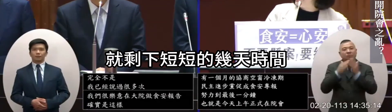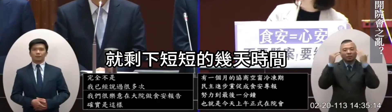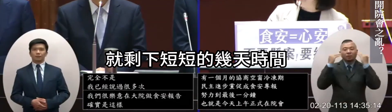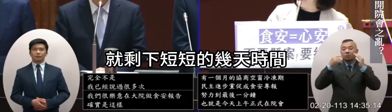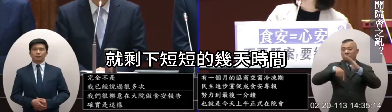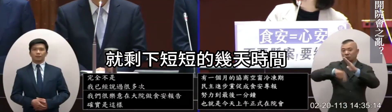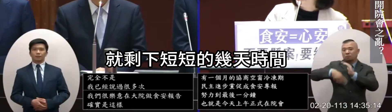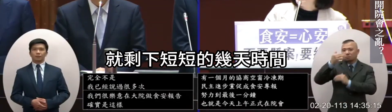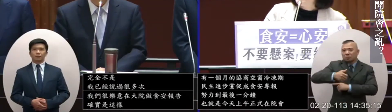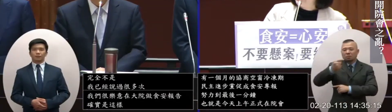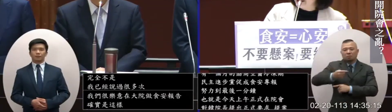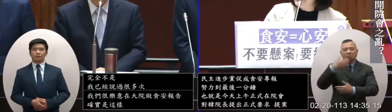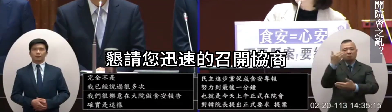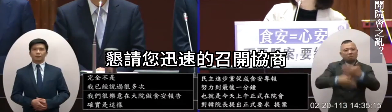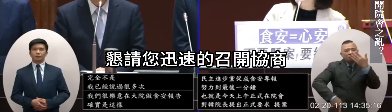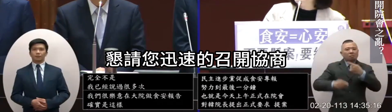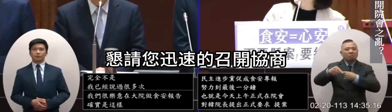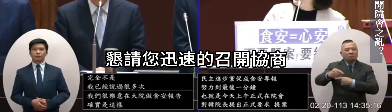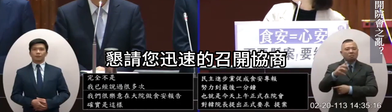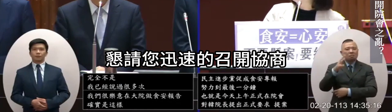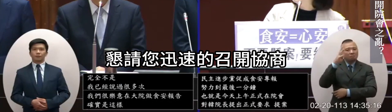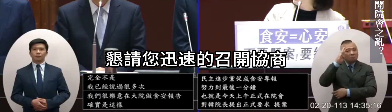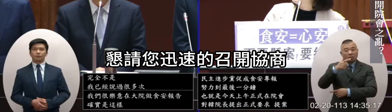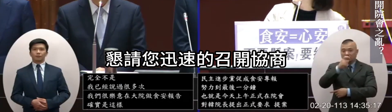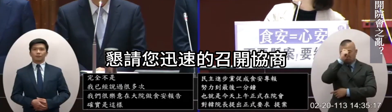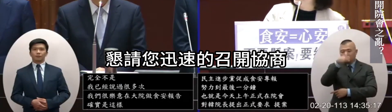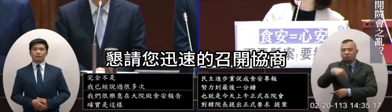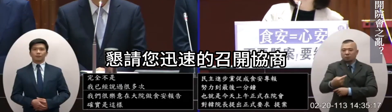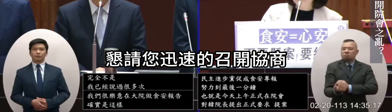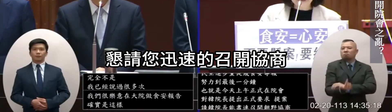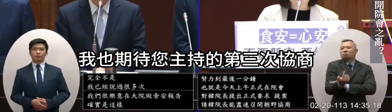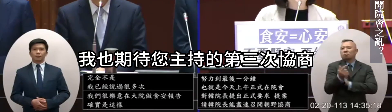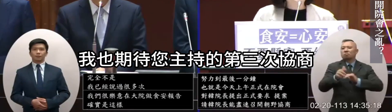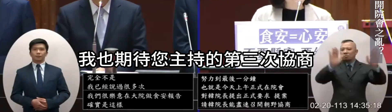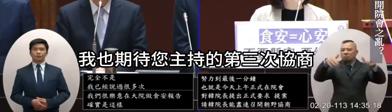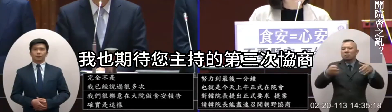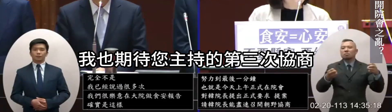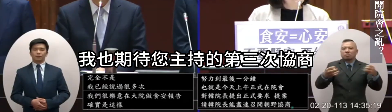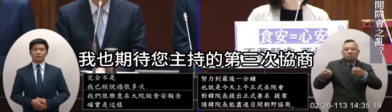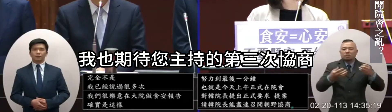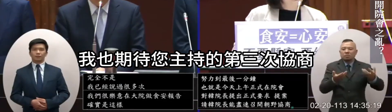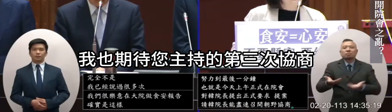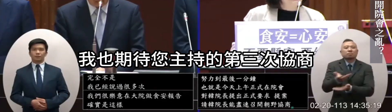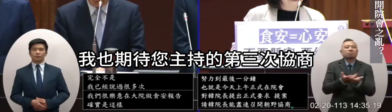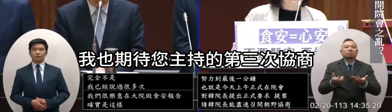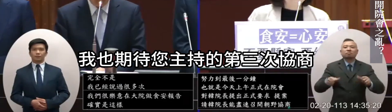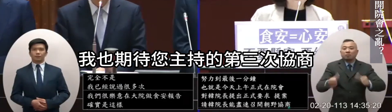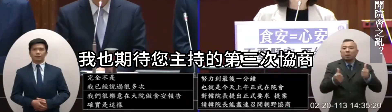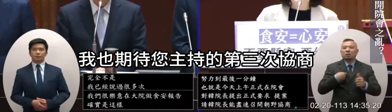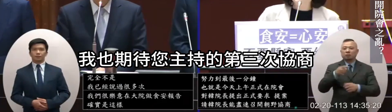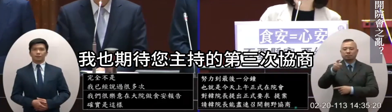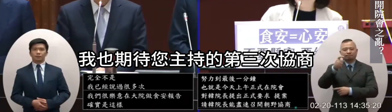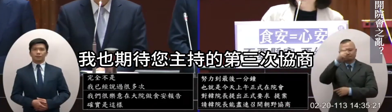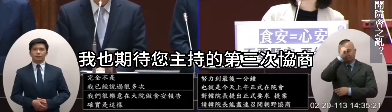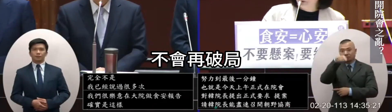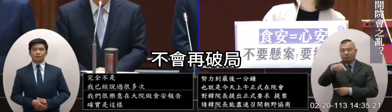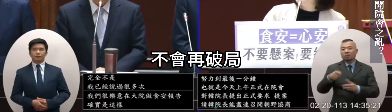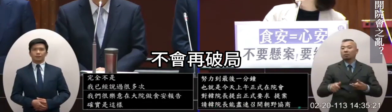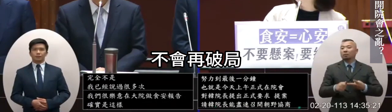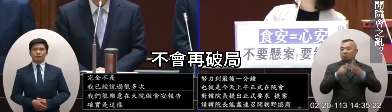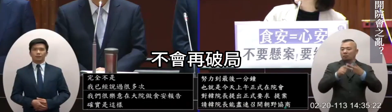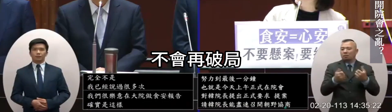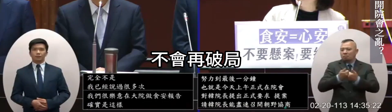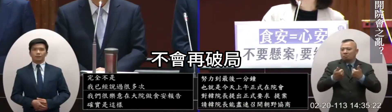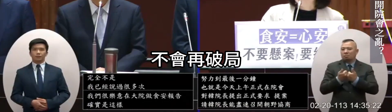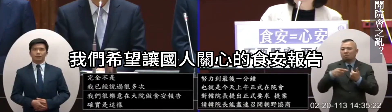短的几天时间，恳请您尽速的召开协商，我也期待您主持的第三次协商不